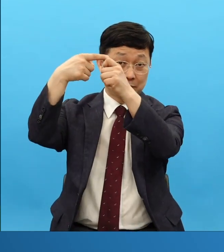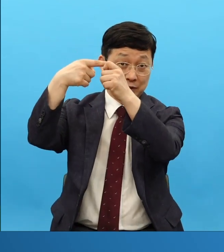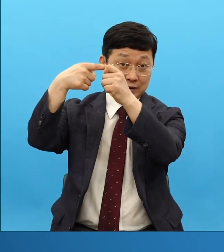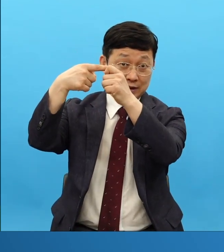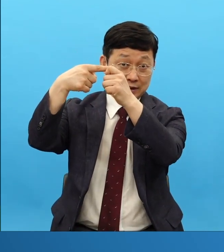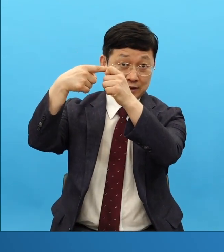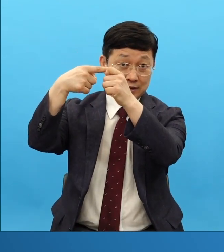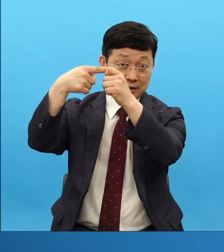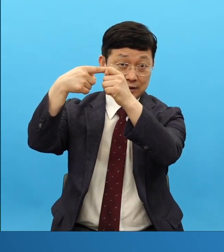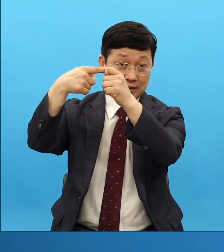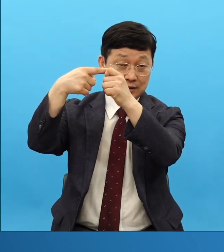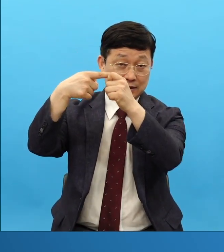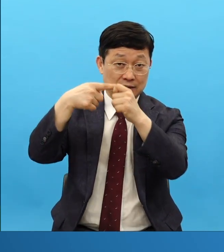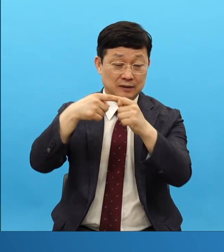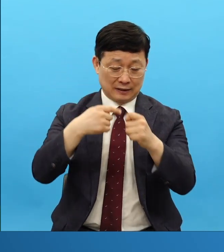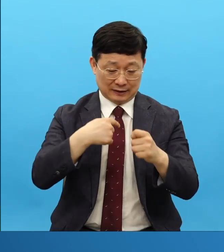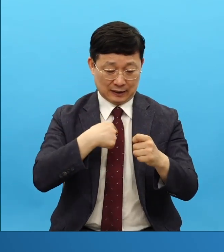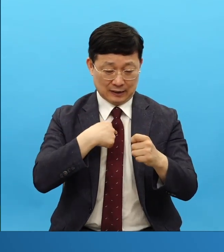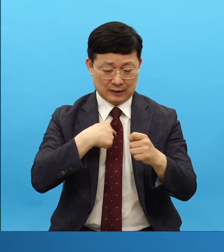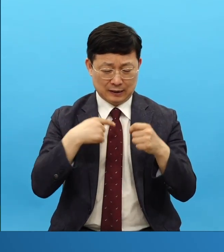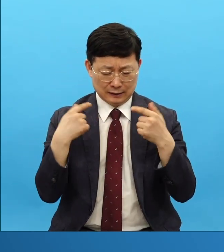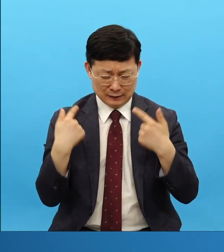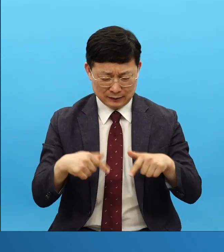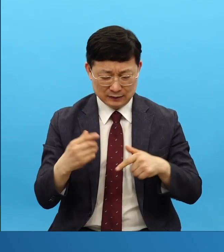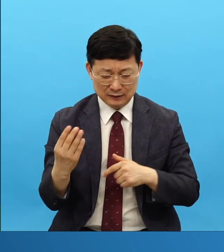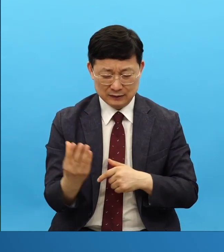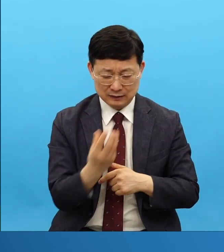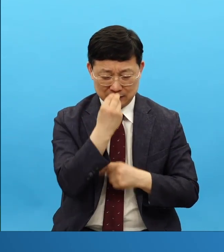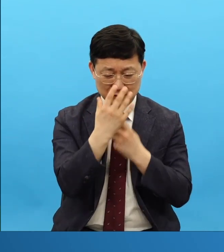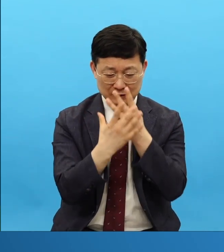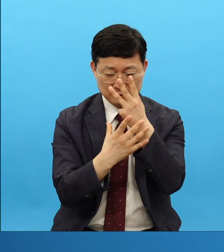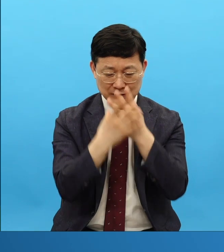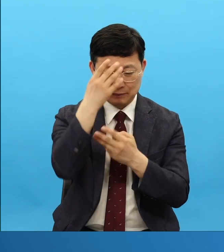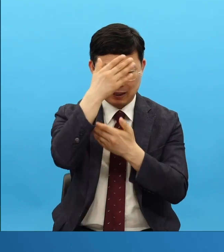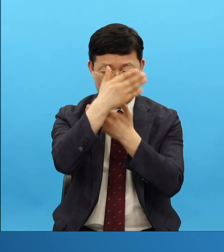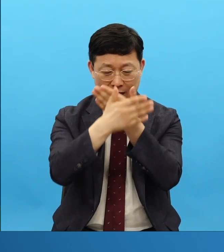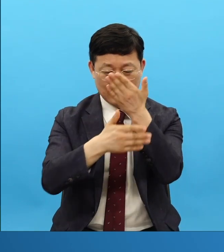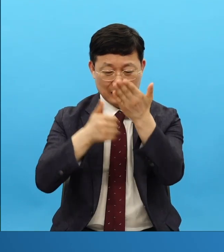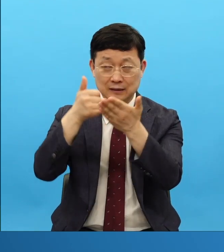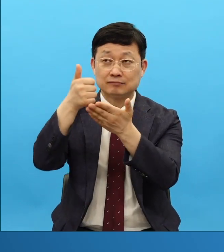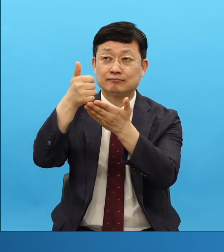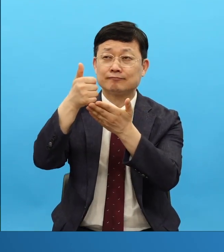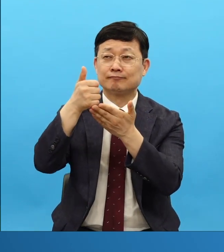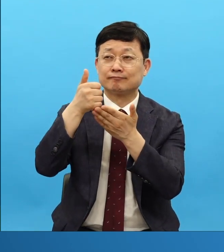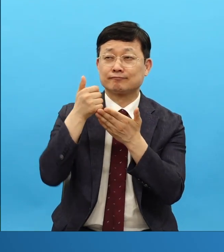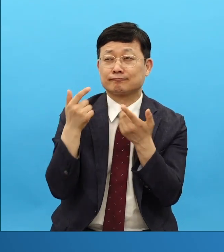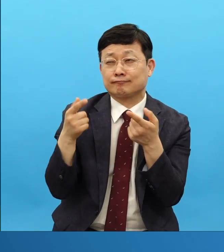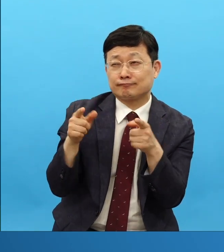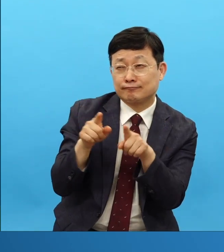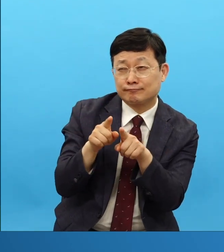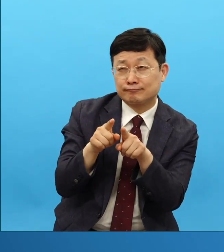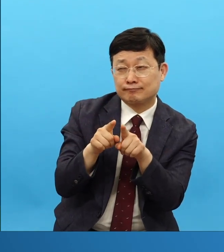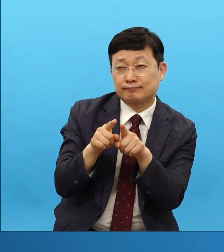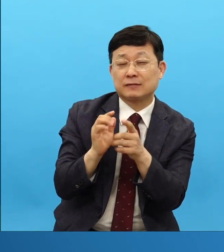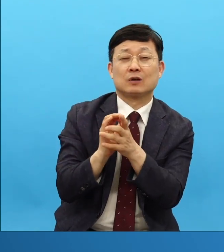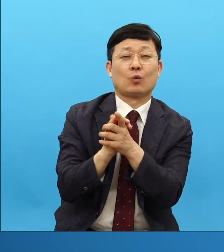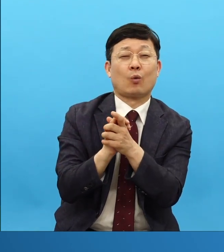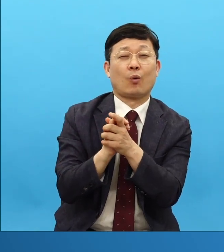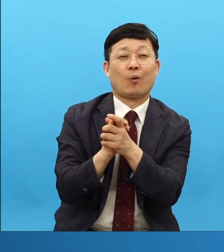늘 성삼위 하나님이 임하게 해달라고. The triune God will always come upon me. 렘넌트